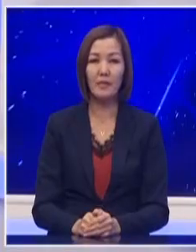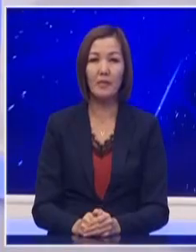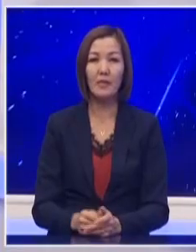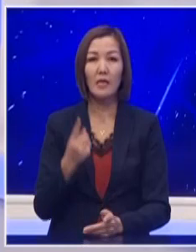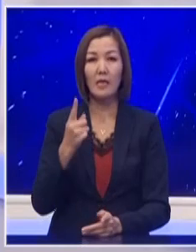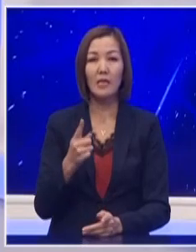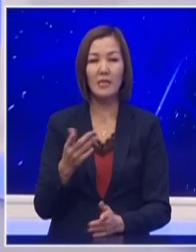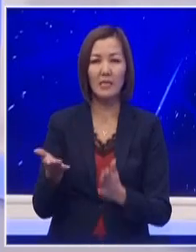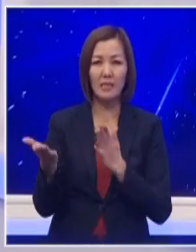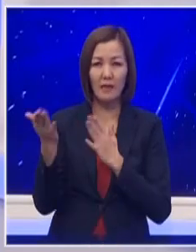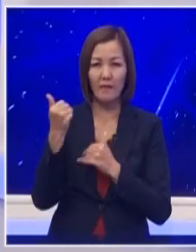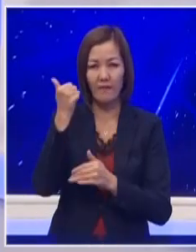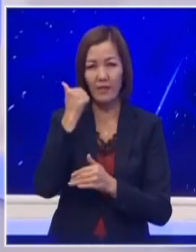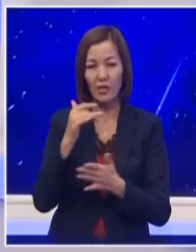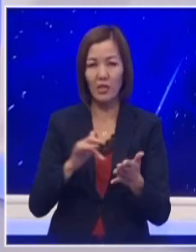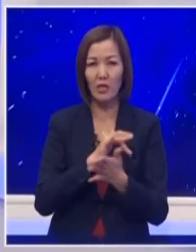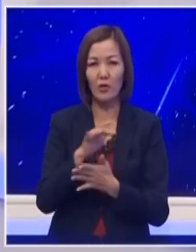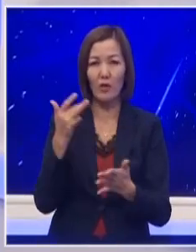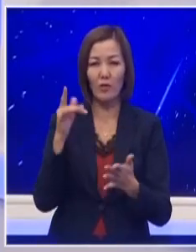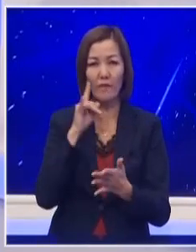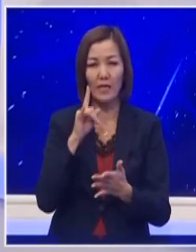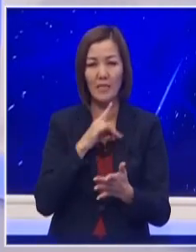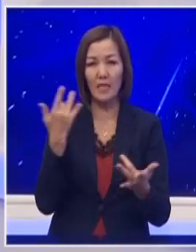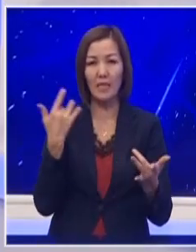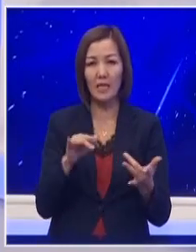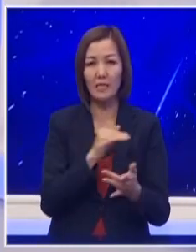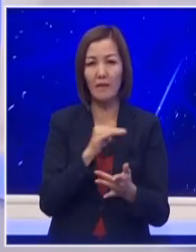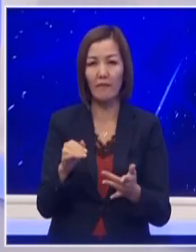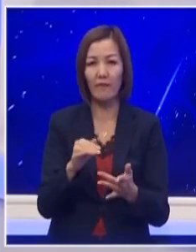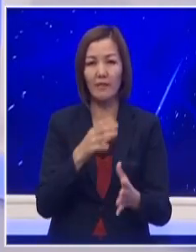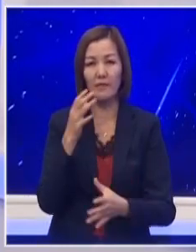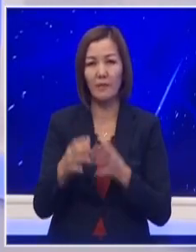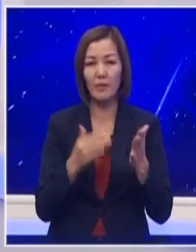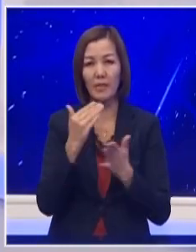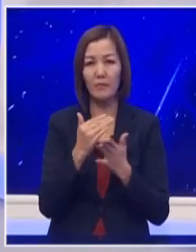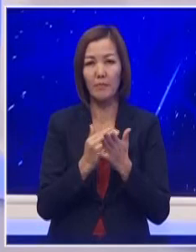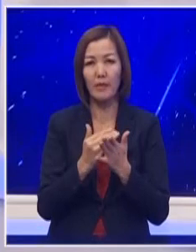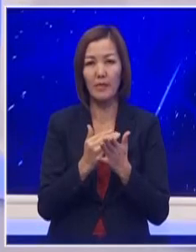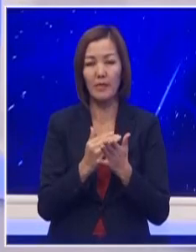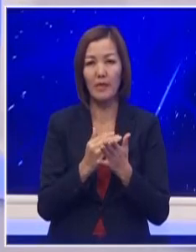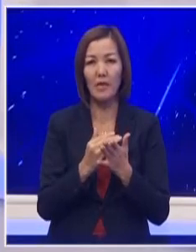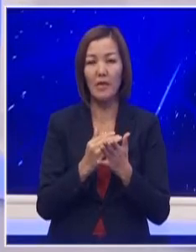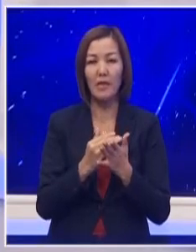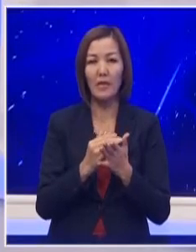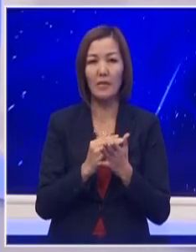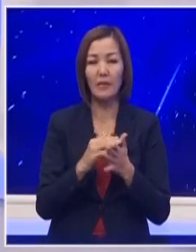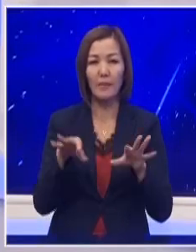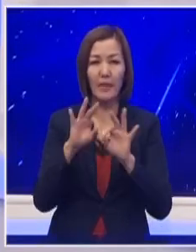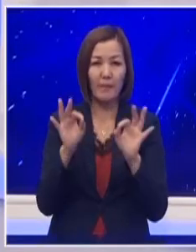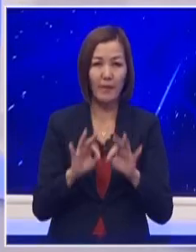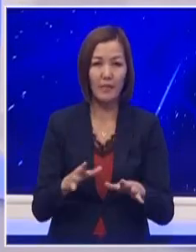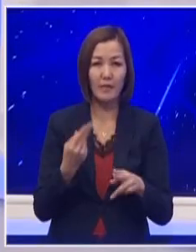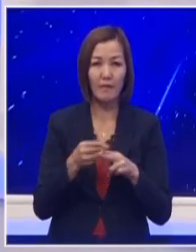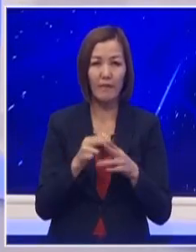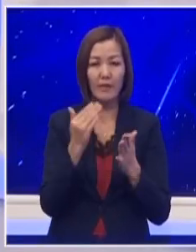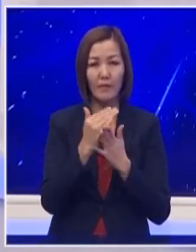один из древнейших городов Казахстана Тарас официально вошел во Всемирный список городов ремесленников в этом перечне